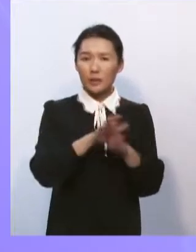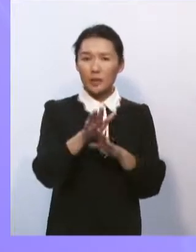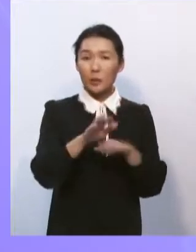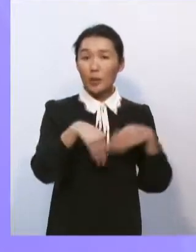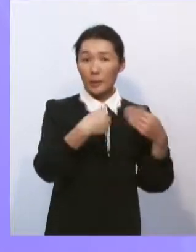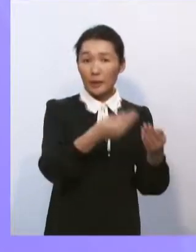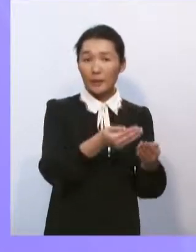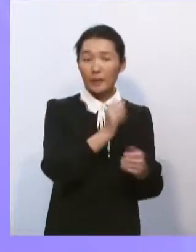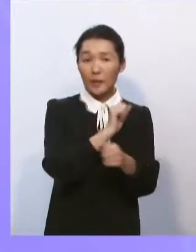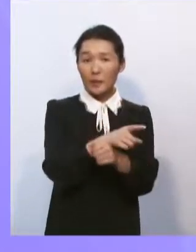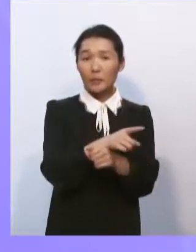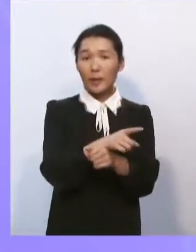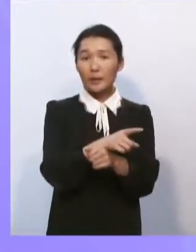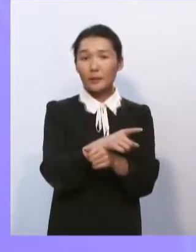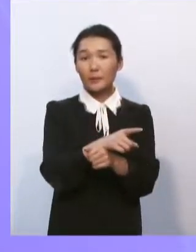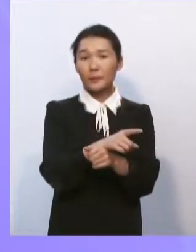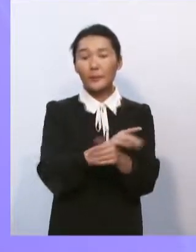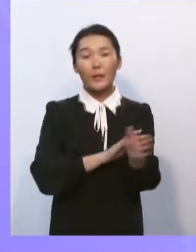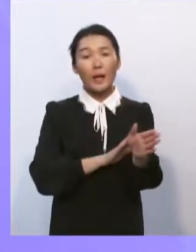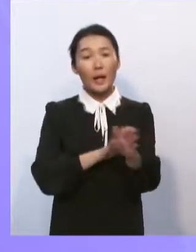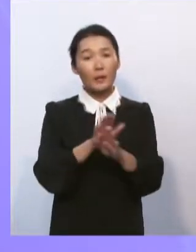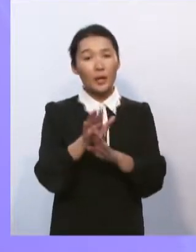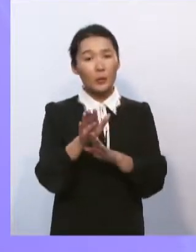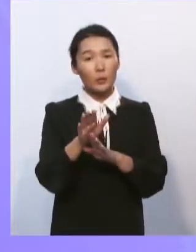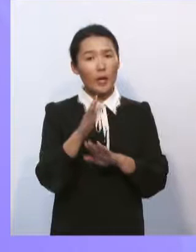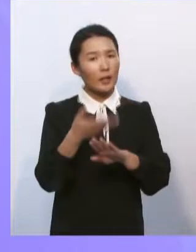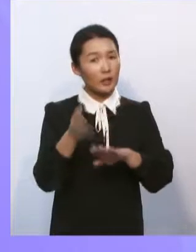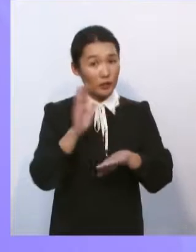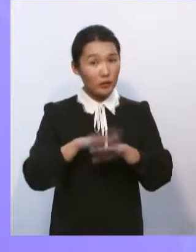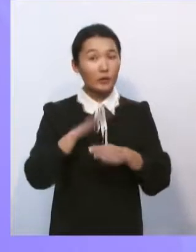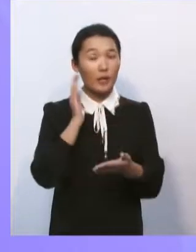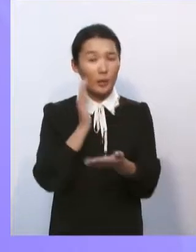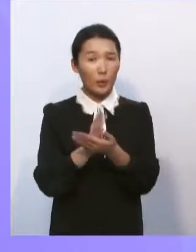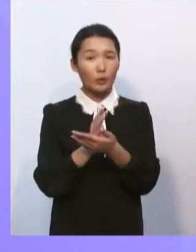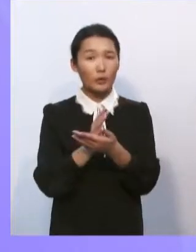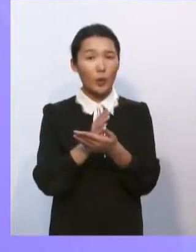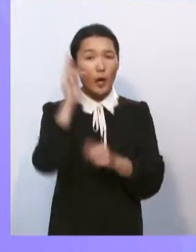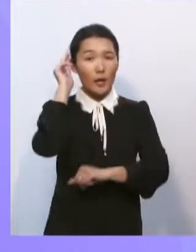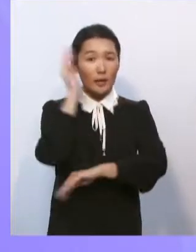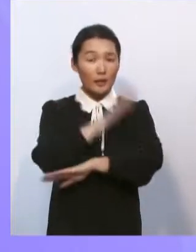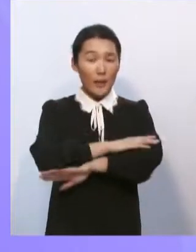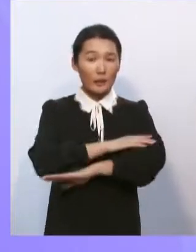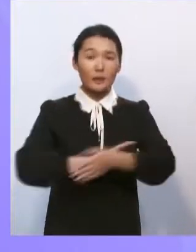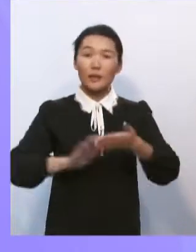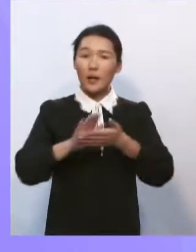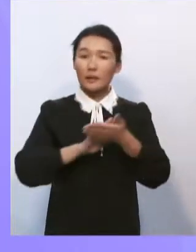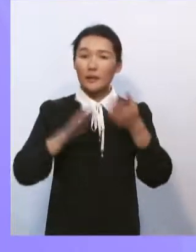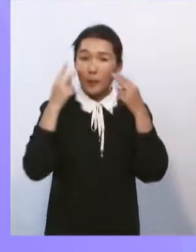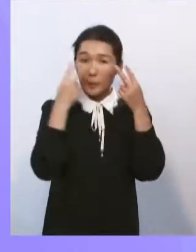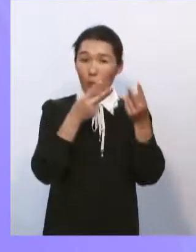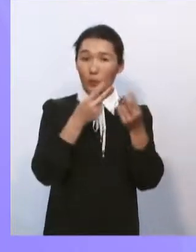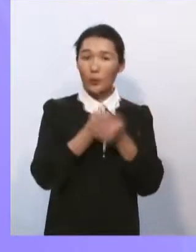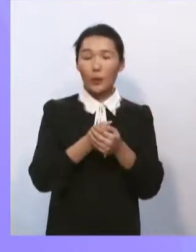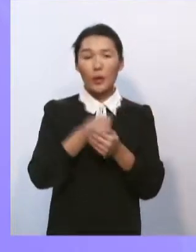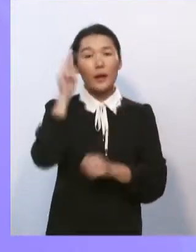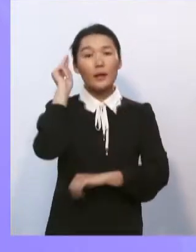берилген тапшырманы аткарууда кыйынчылыктар болсо, сабакты кайталап көргүлө.